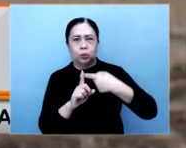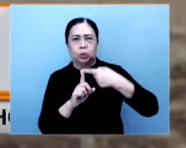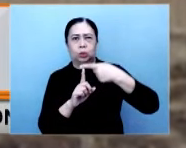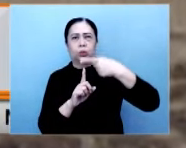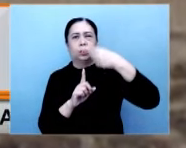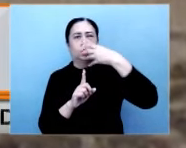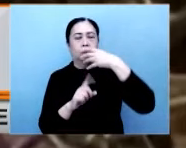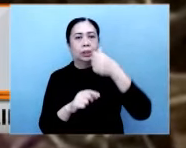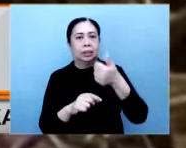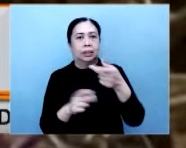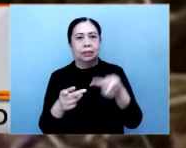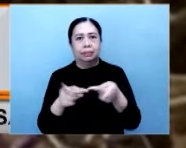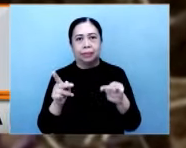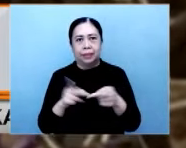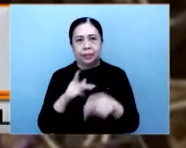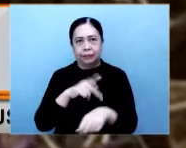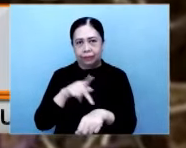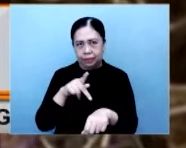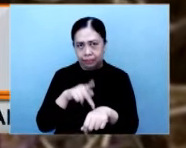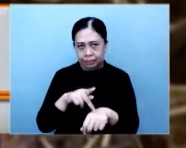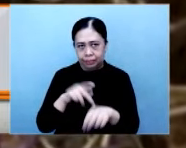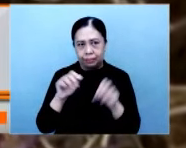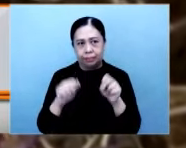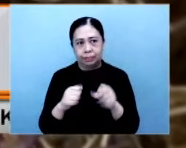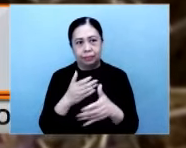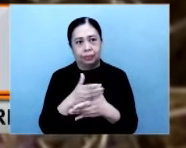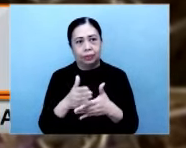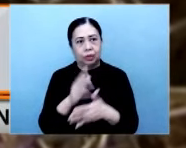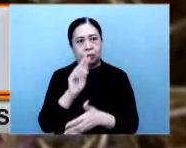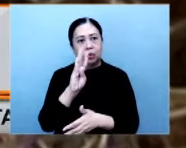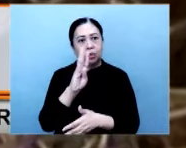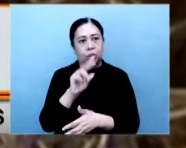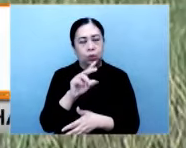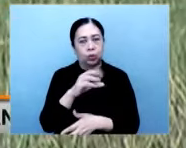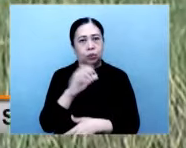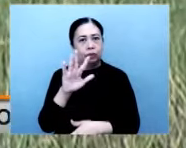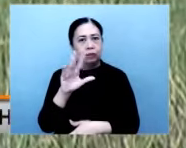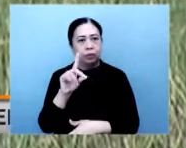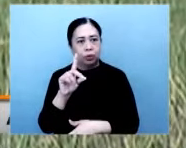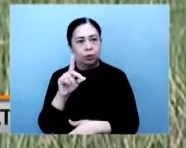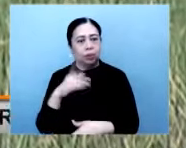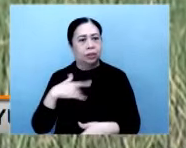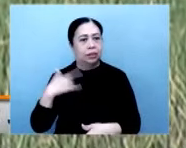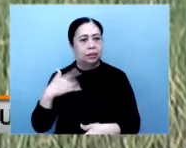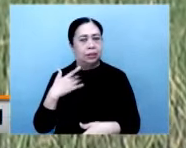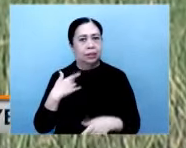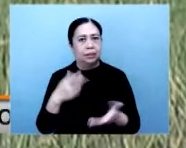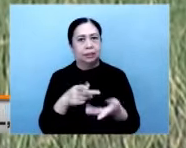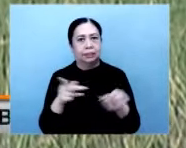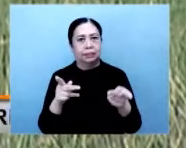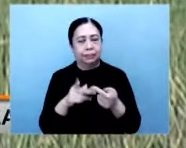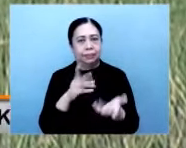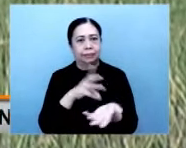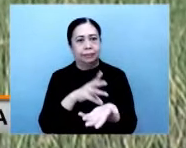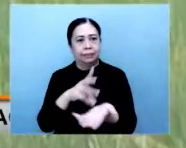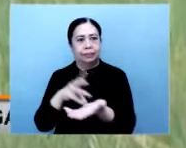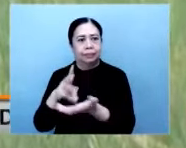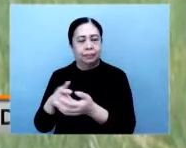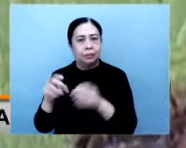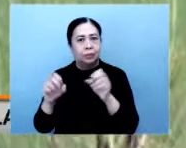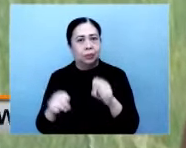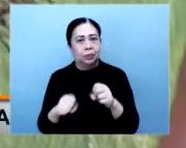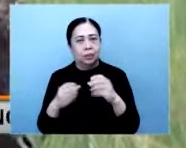10 lugar sa bansa. Maaaring maglaro sa 42 to 51 degrees Celsius ang damang init sa mga lugar na yan. Posible ang magdulot